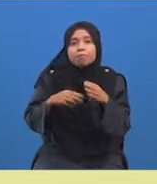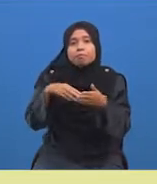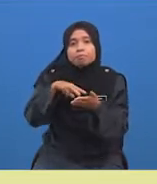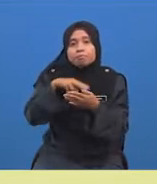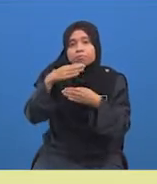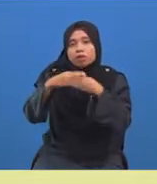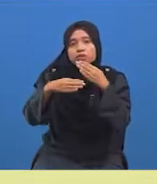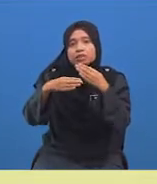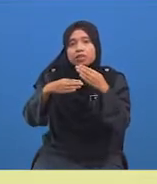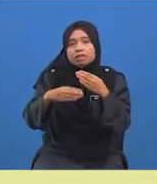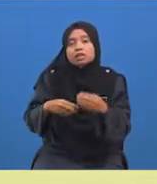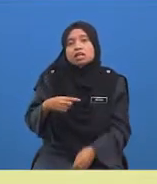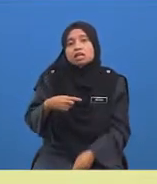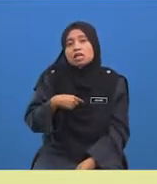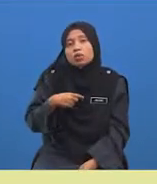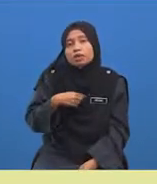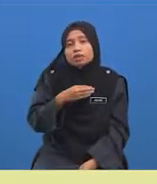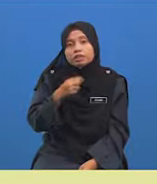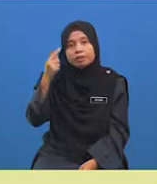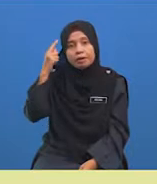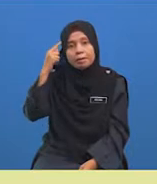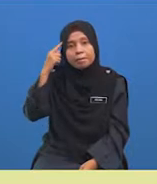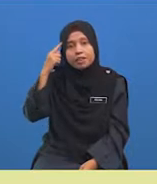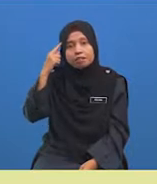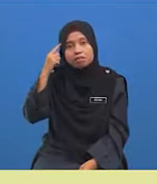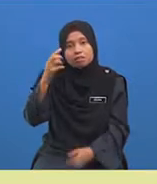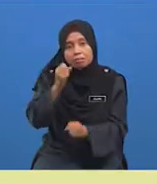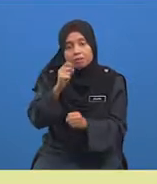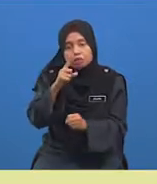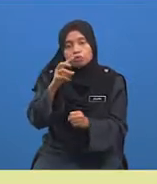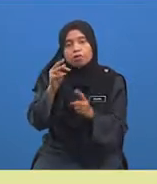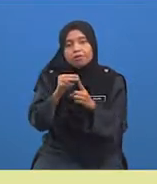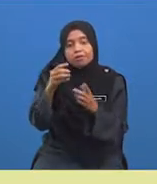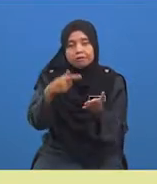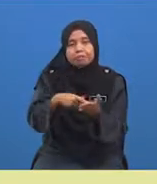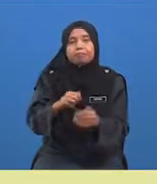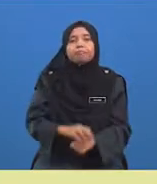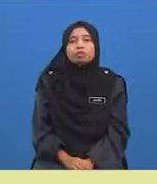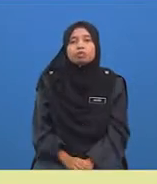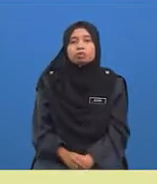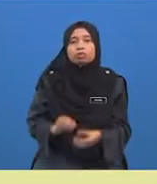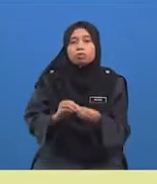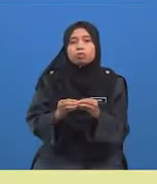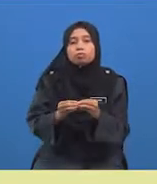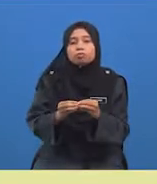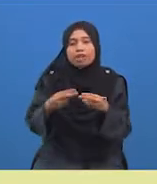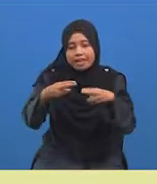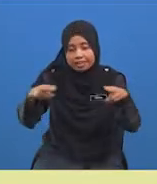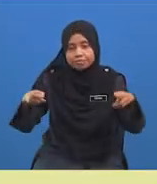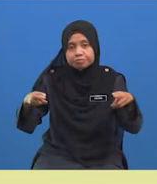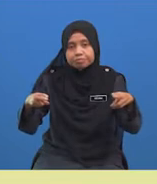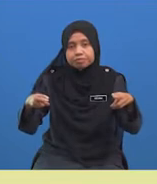pembangunan kerohanian dan mental. Pelajar mendapat lagi 1 markah. Manakala huraiannya